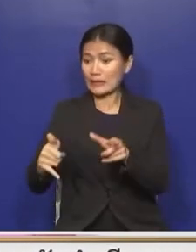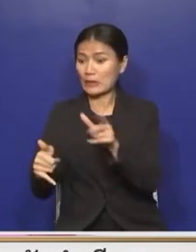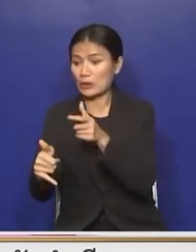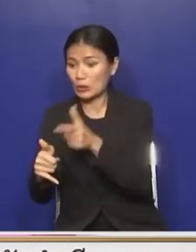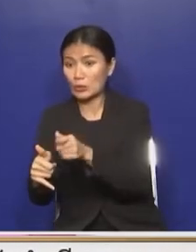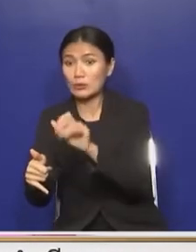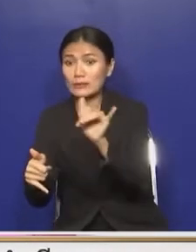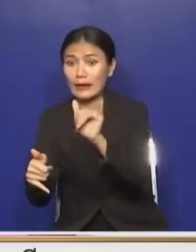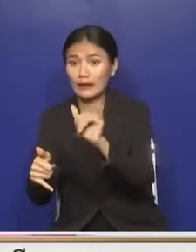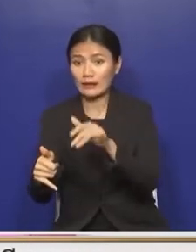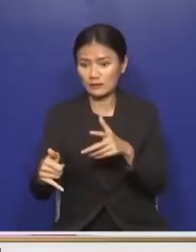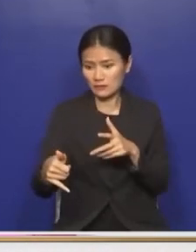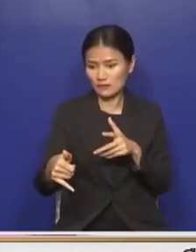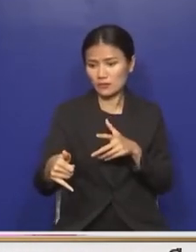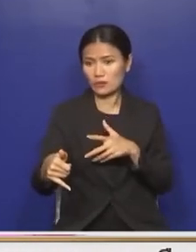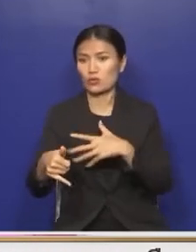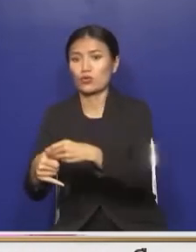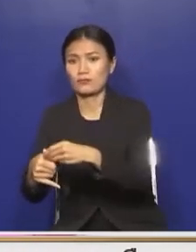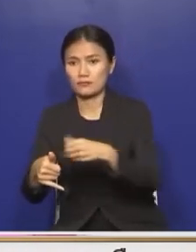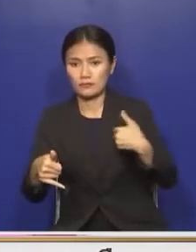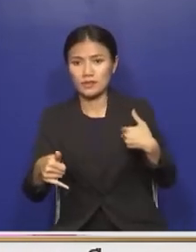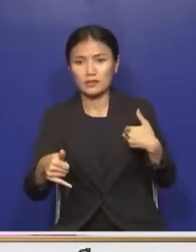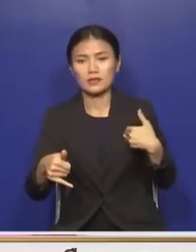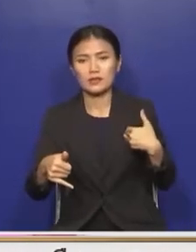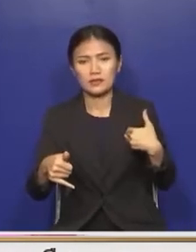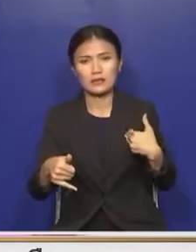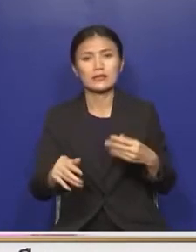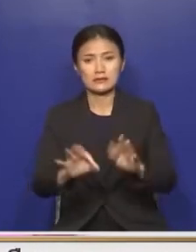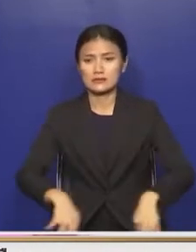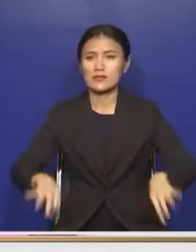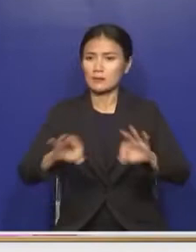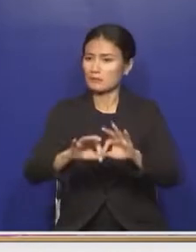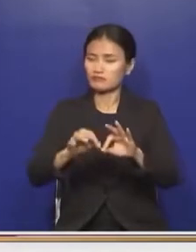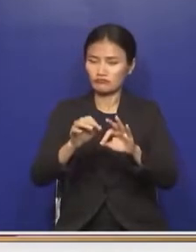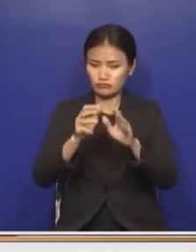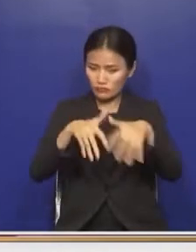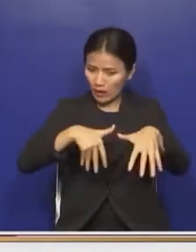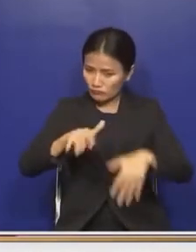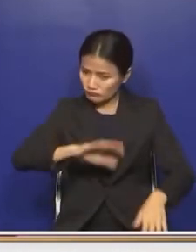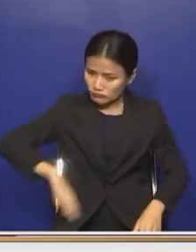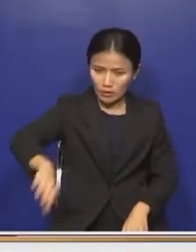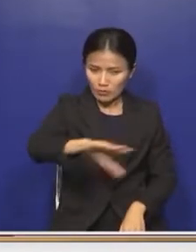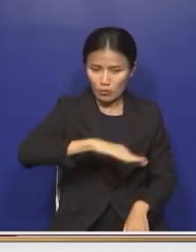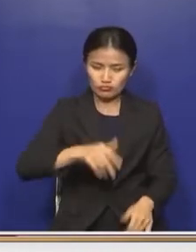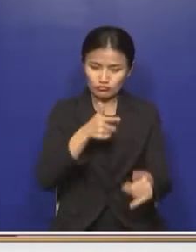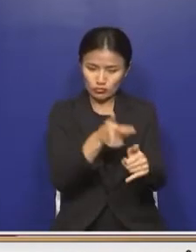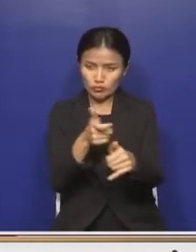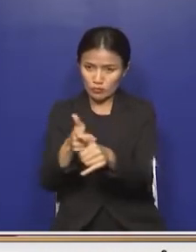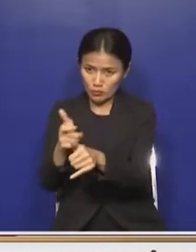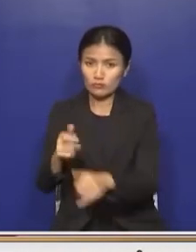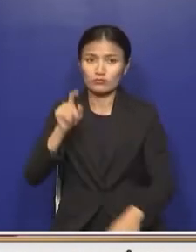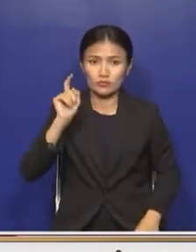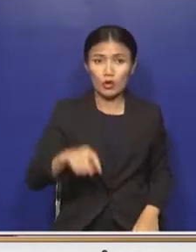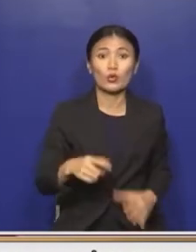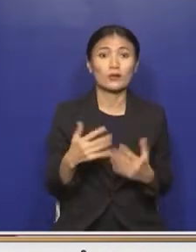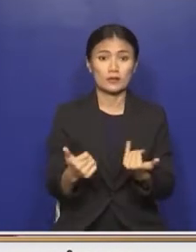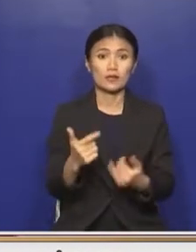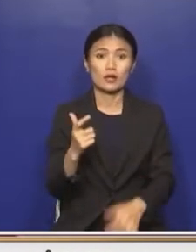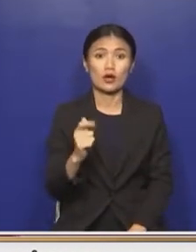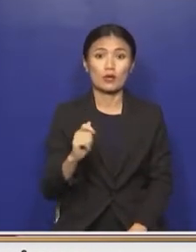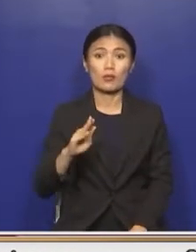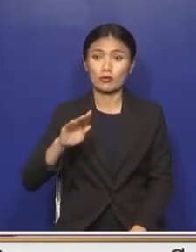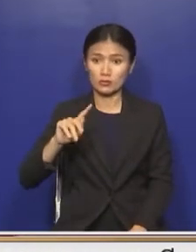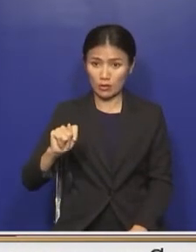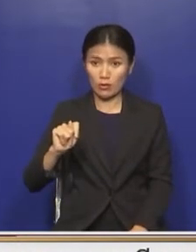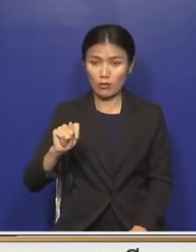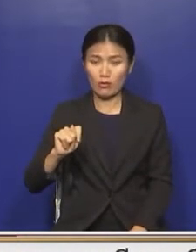ทั้งหมดขนาดนี้มีองค์กรปกครองส่วนท้องถิ่นในจังหวัดนนทบุรีหลายหน่วยงานโดย